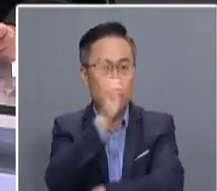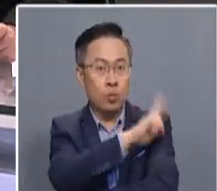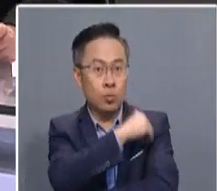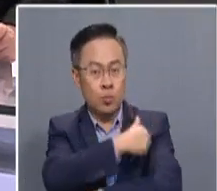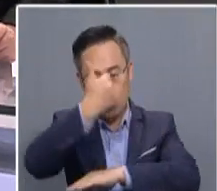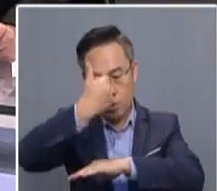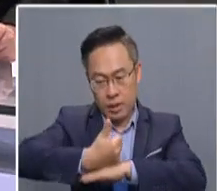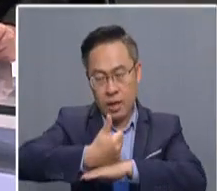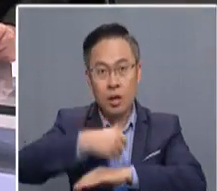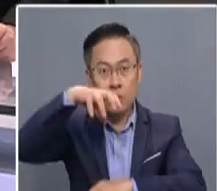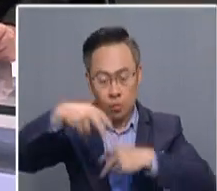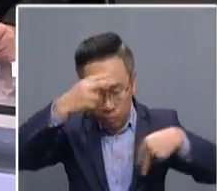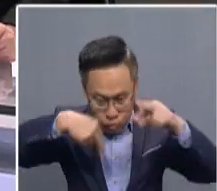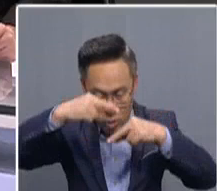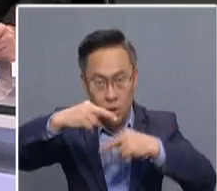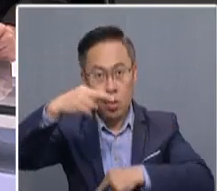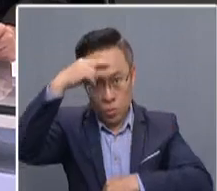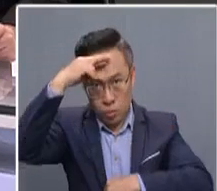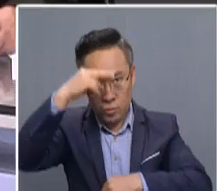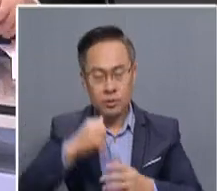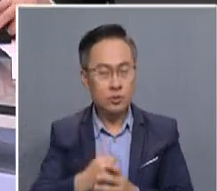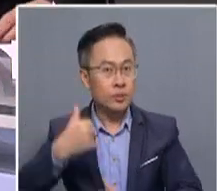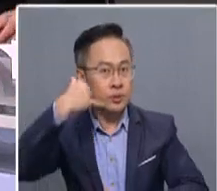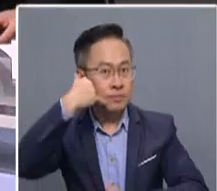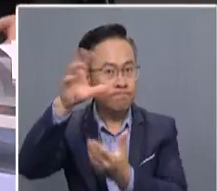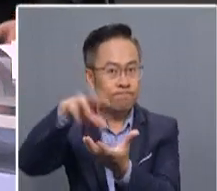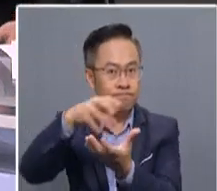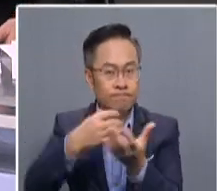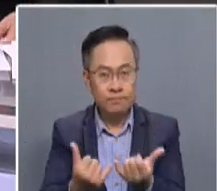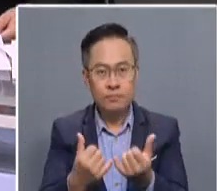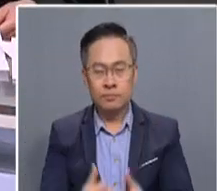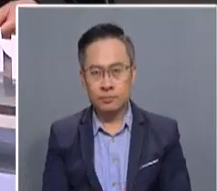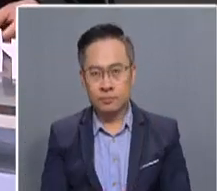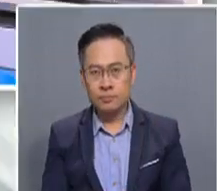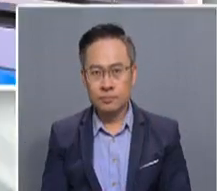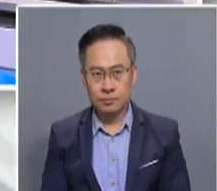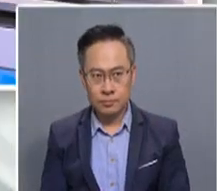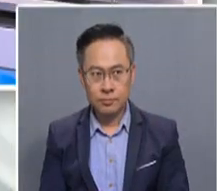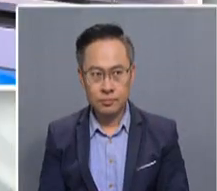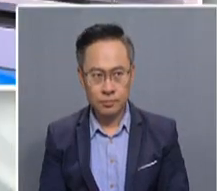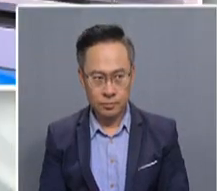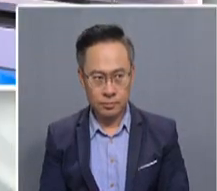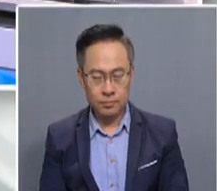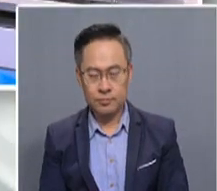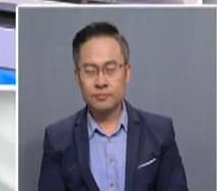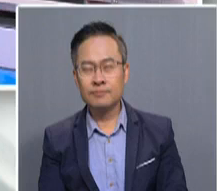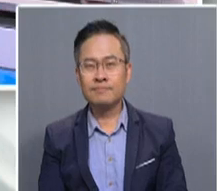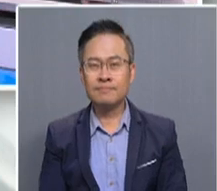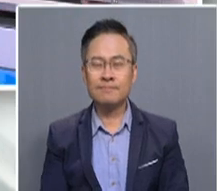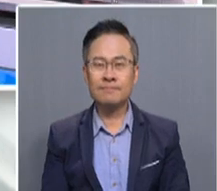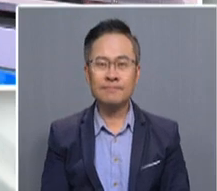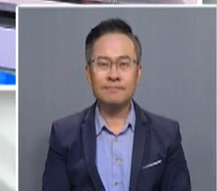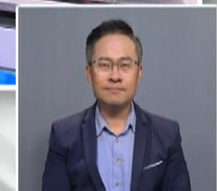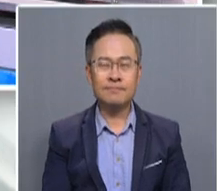การกวินพงศ์นะคะรักษาการอธิบดีกรมควบคุมโรคอยู่ในสายแล้วนะคะสวัสดีค่ะท่านรักษาการคะ ครับสวัสดีครับคุณธีรวัฒน์คุณวรรณ